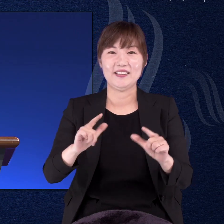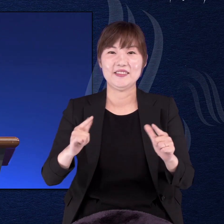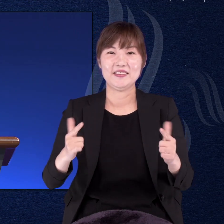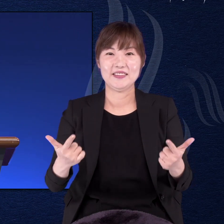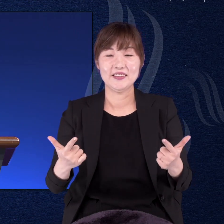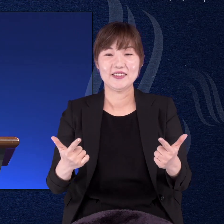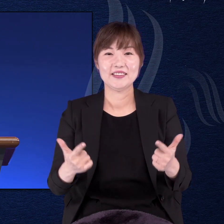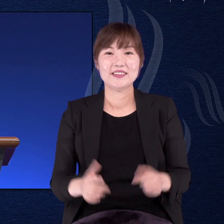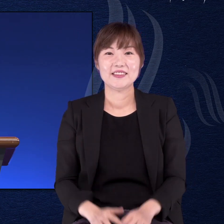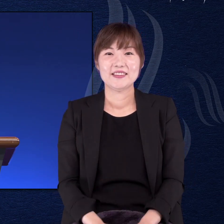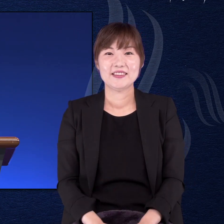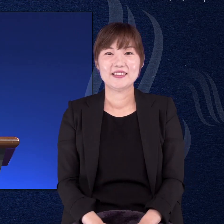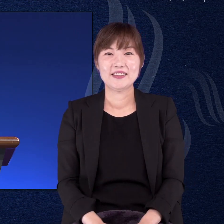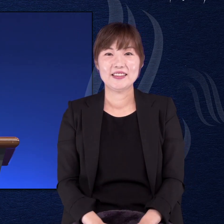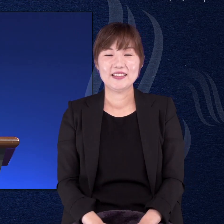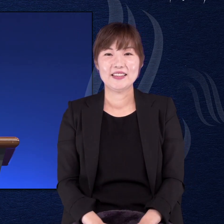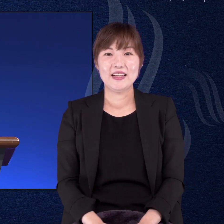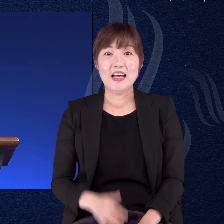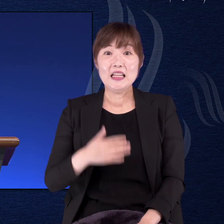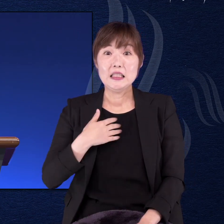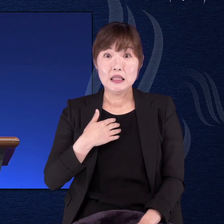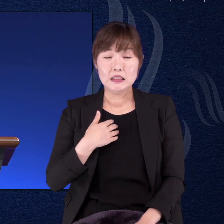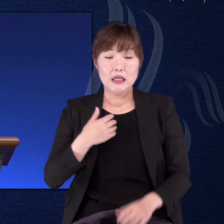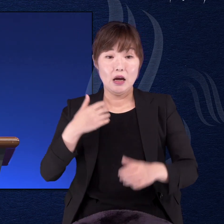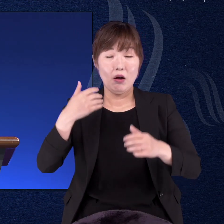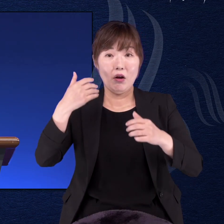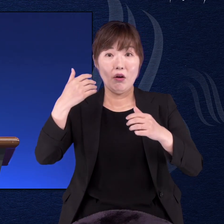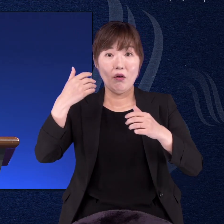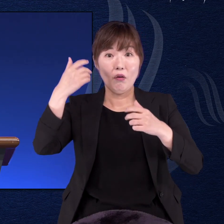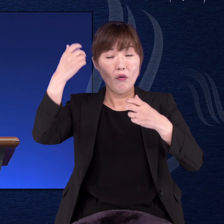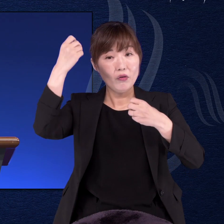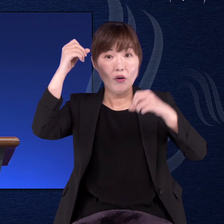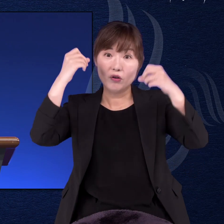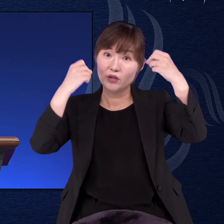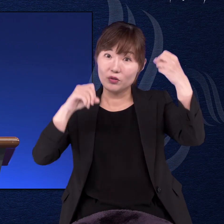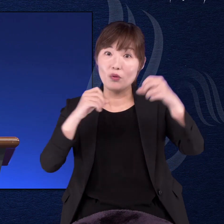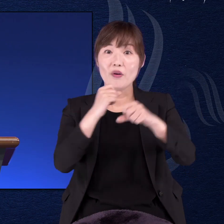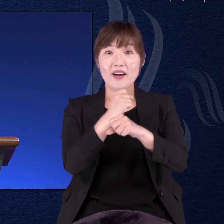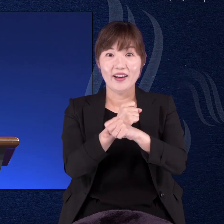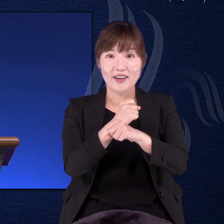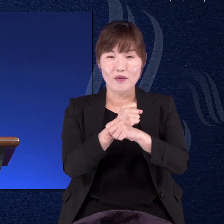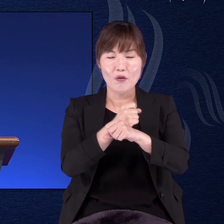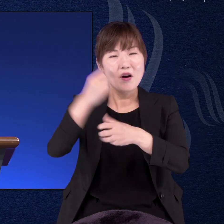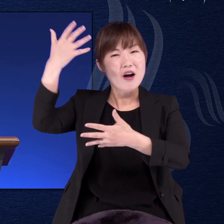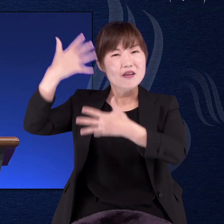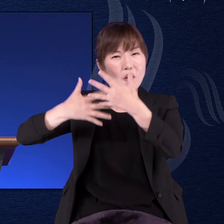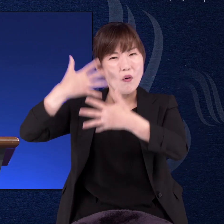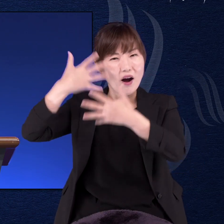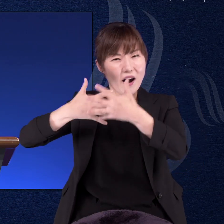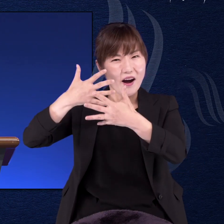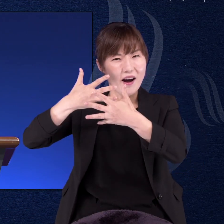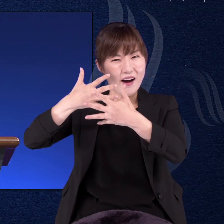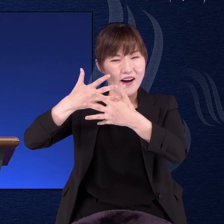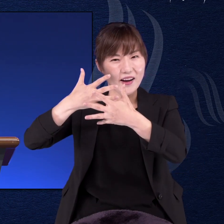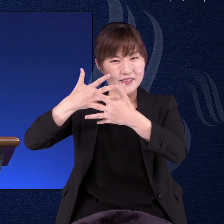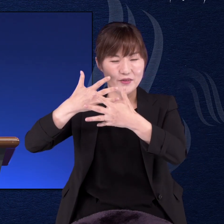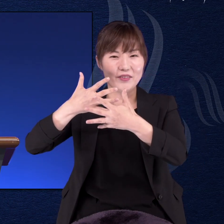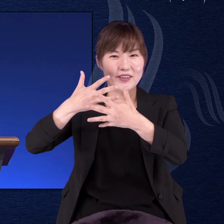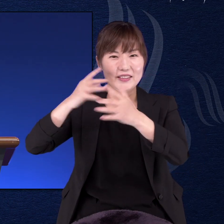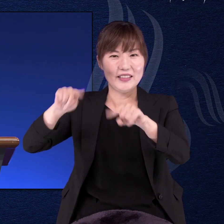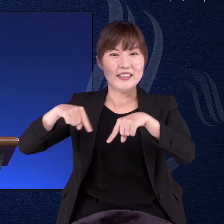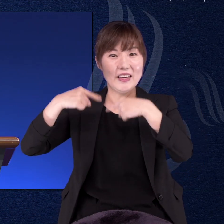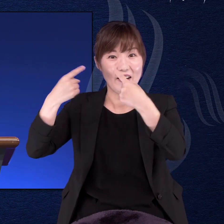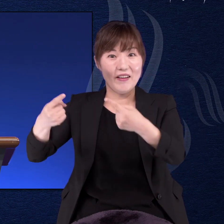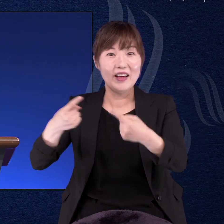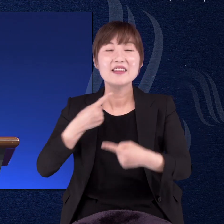했어요. 연기자로서 또 영화도 찍어보고 한 번이었지만 그리고 연기 드라마